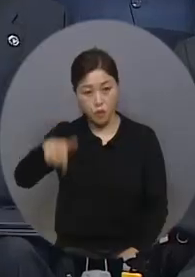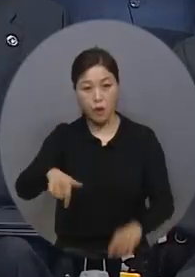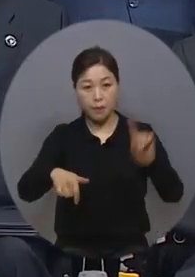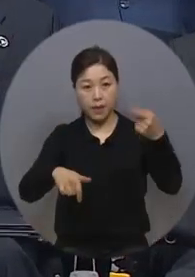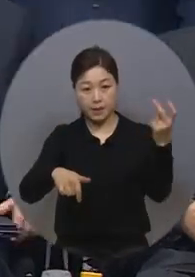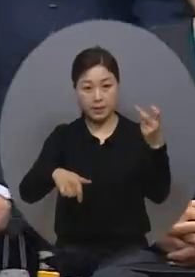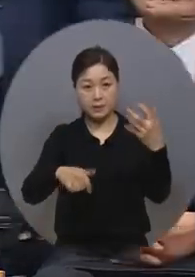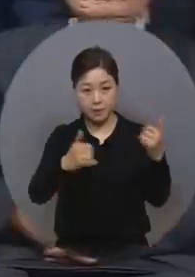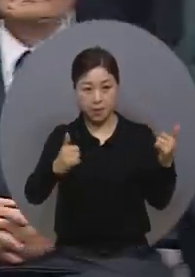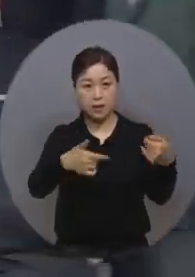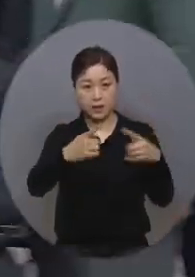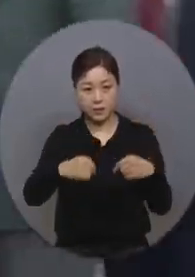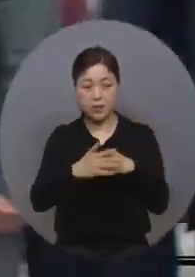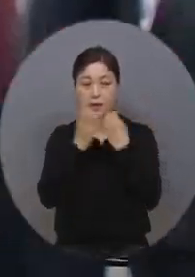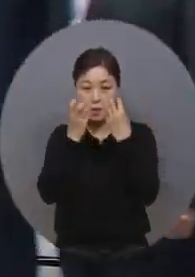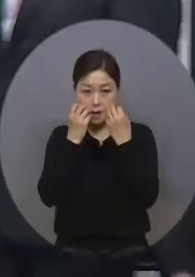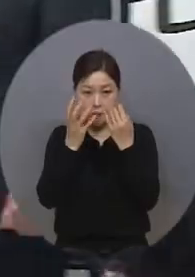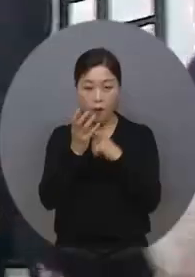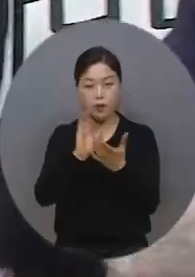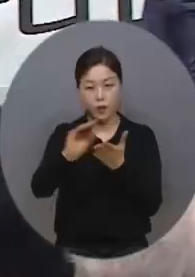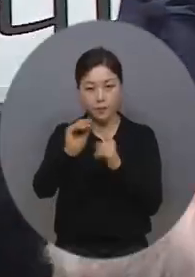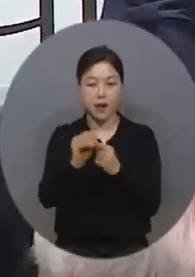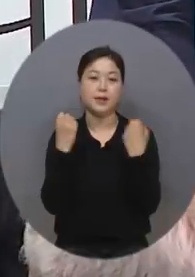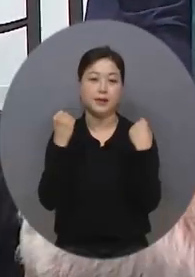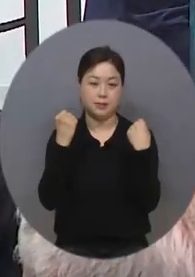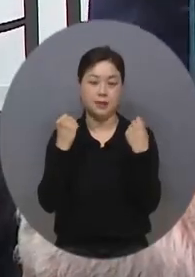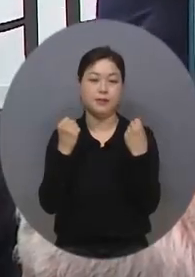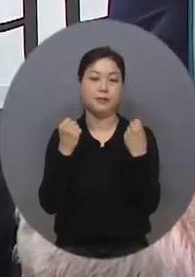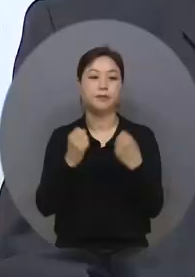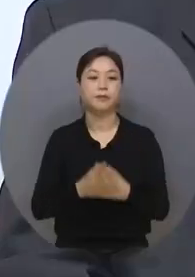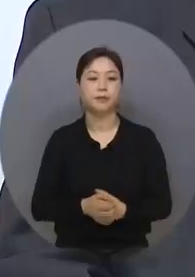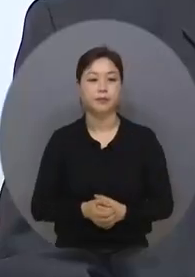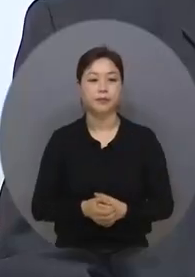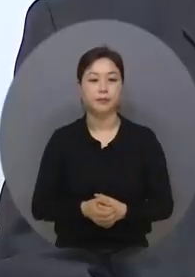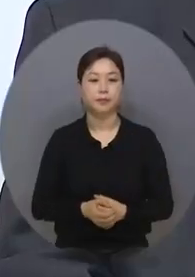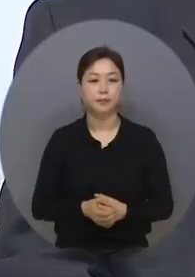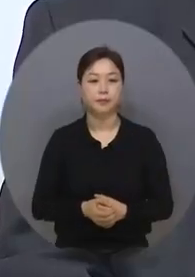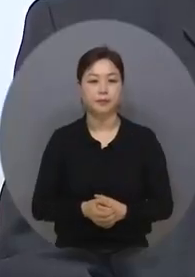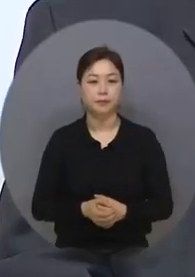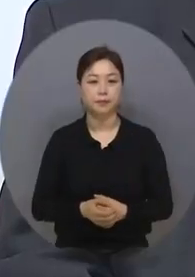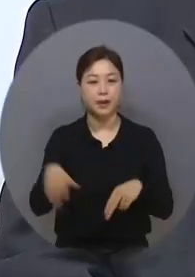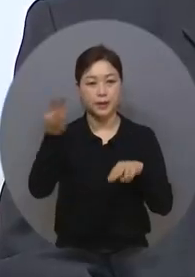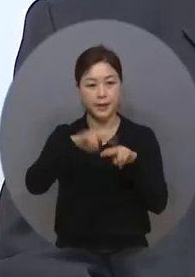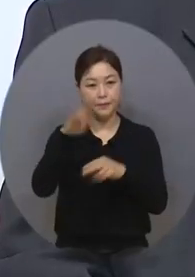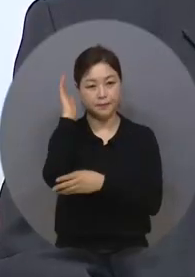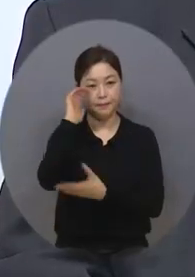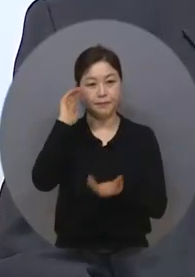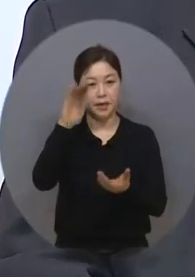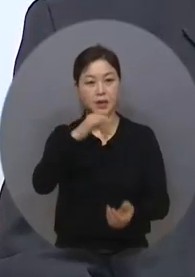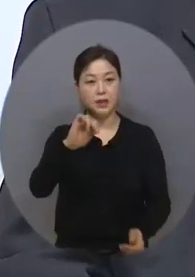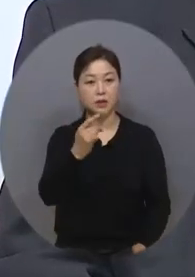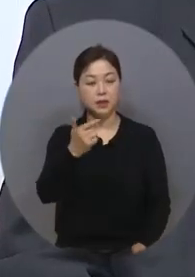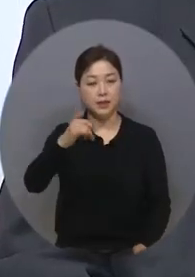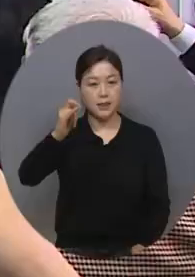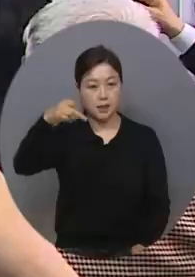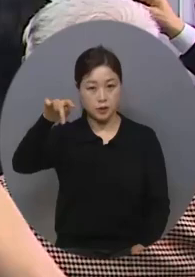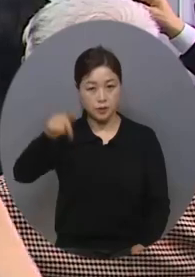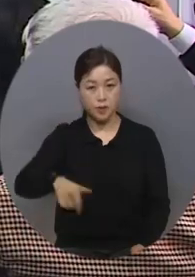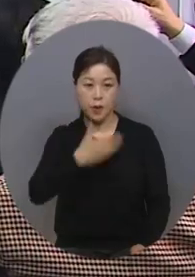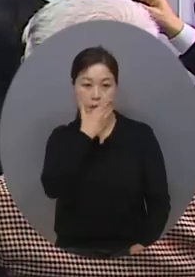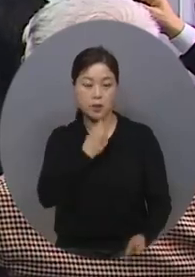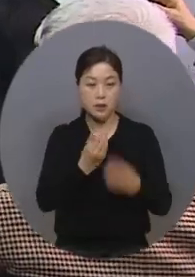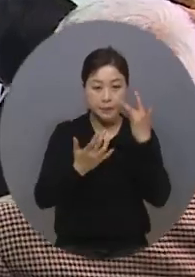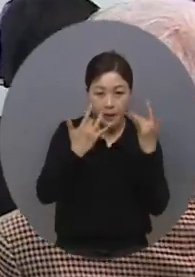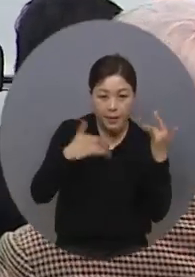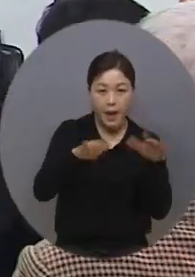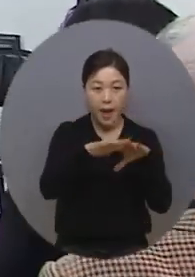참석해 새로운 출발을 응원하는 시간을 가졌습니다. 취임사를 전한 전치국 원장은 복지 사각지대를 해소하기